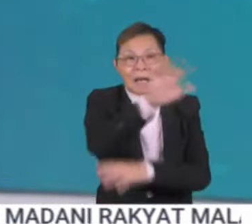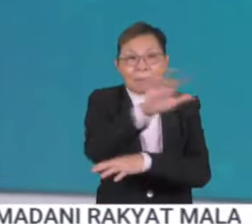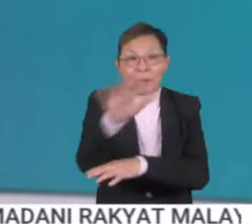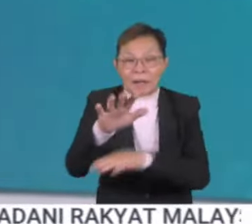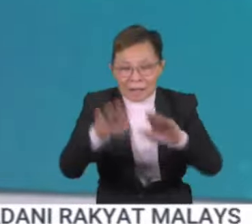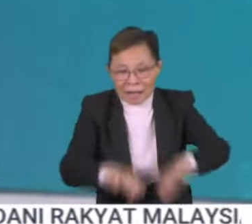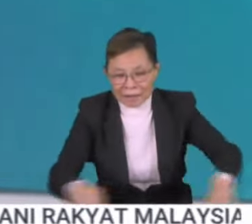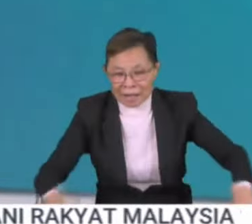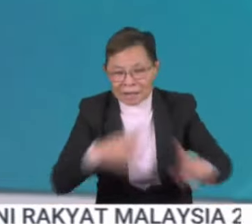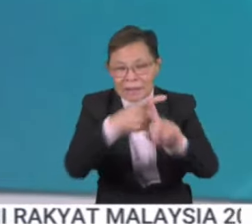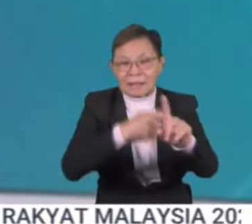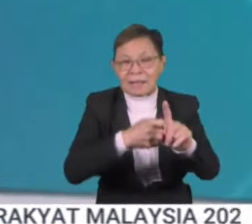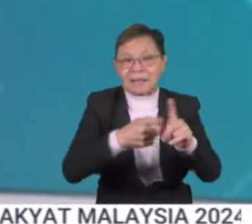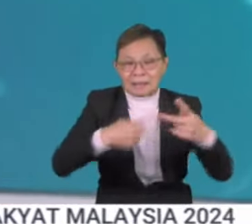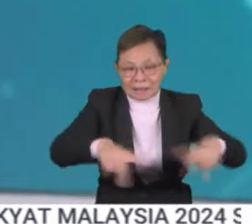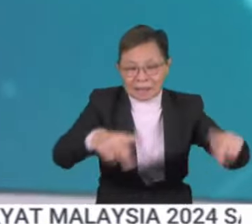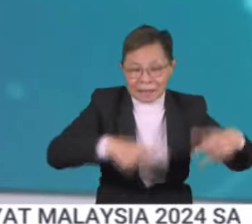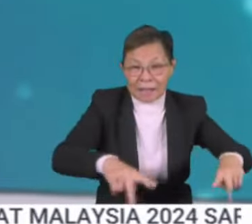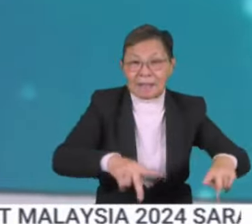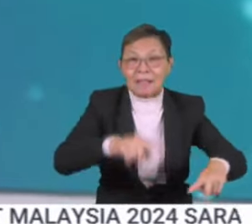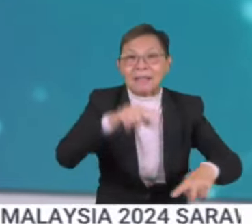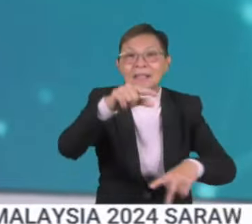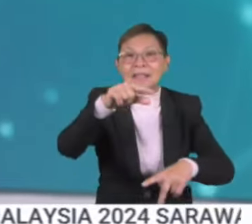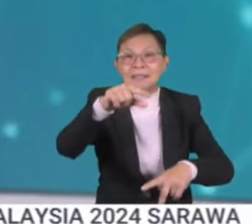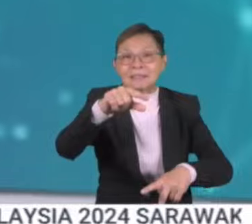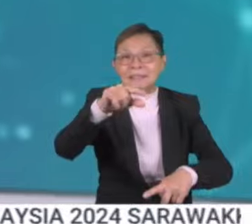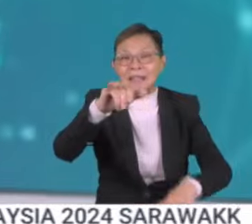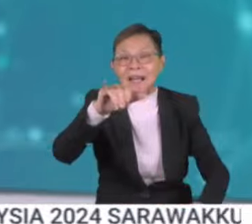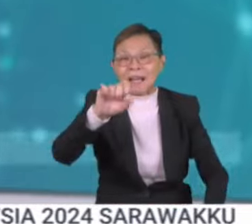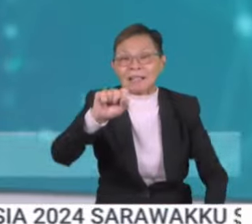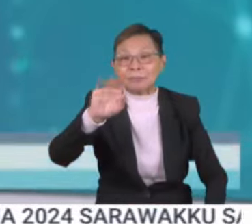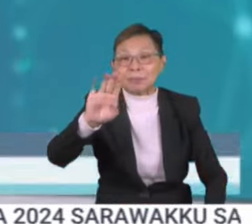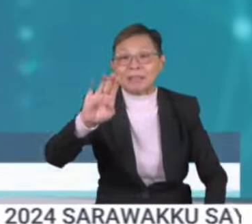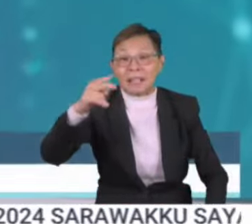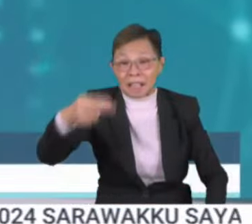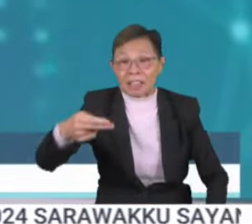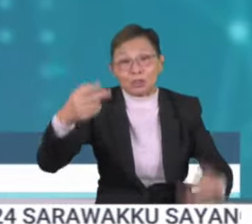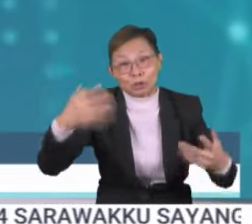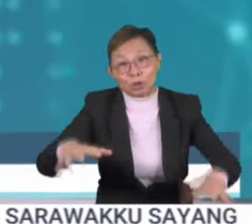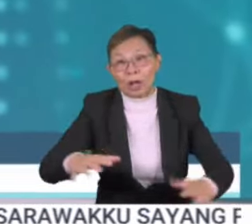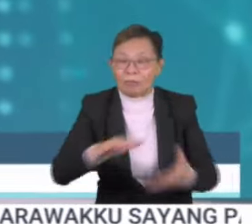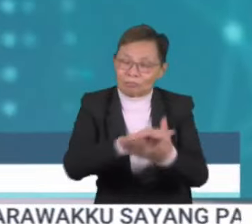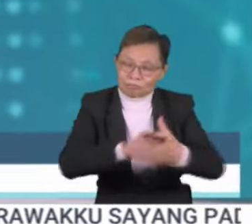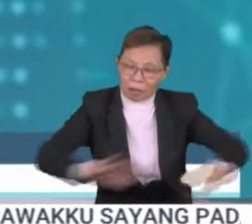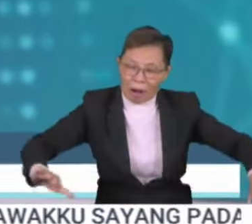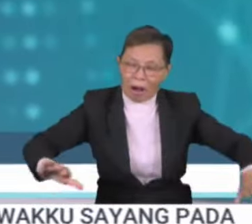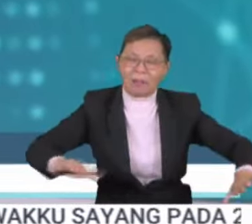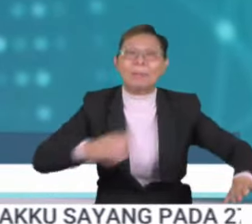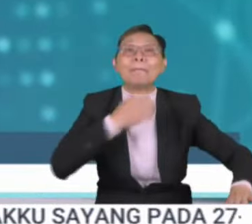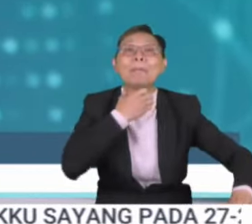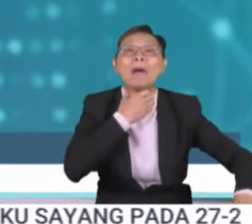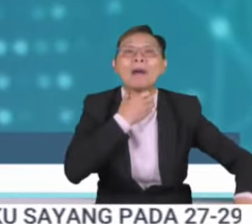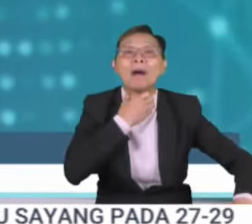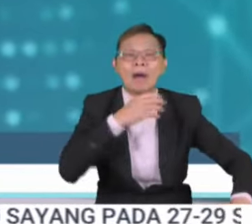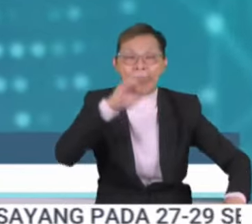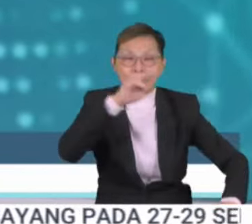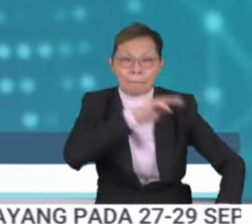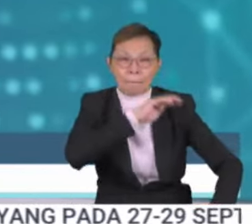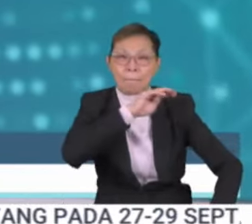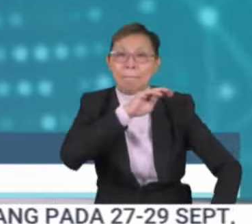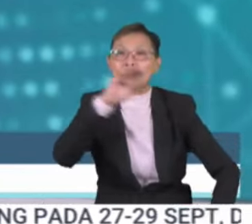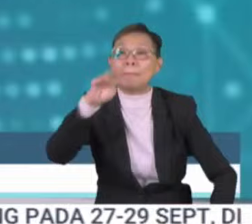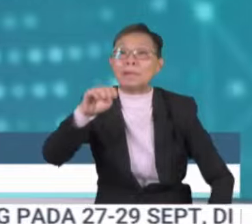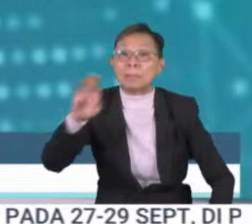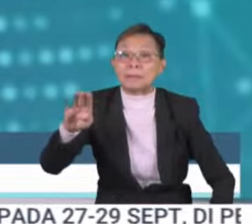55 kanak-kanak dari premis dikaitkan syarikat GIS BH telah diselamatkan di Perak. Menteri Besar Datuk